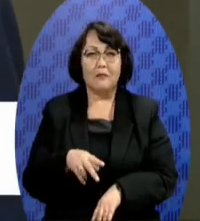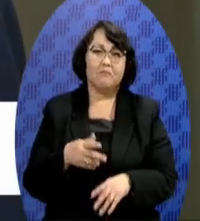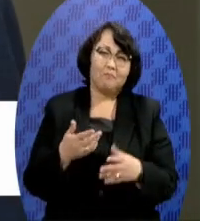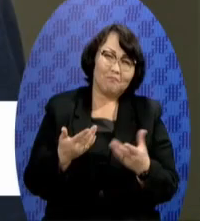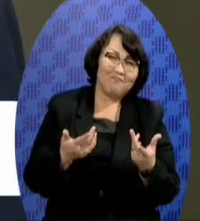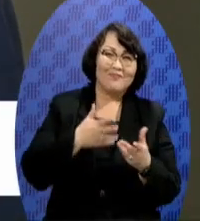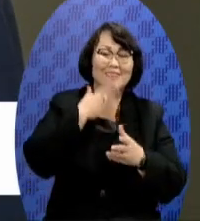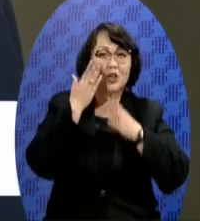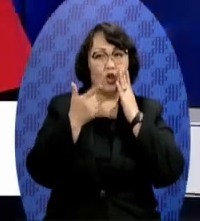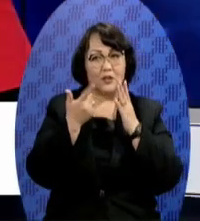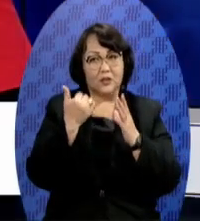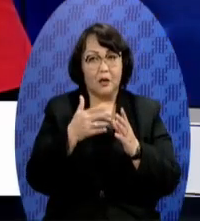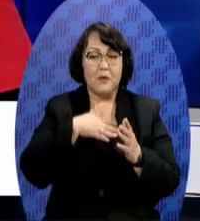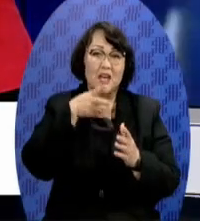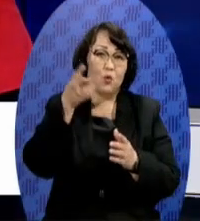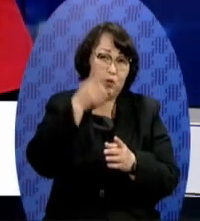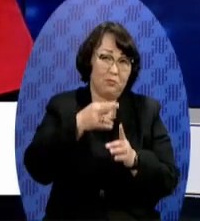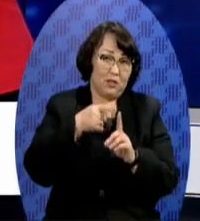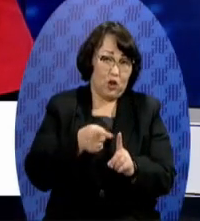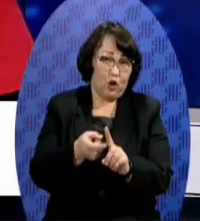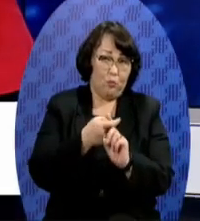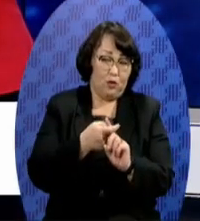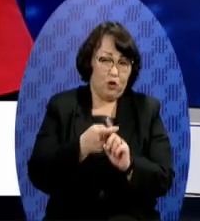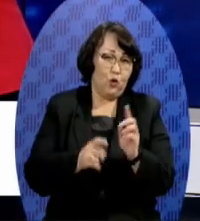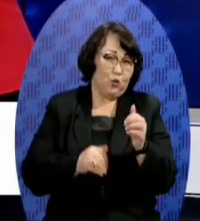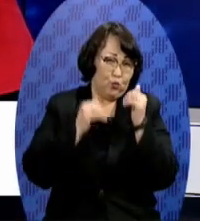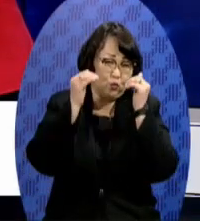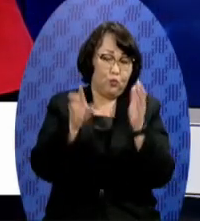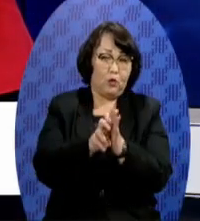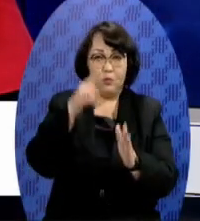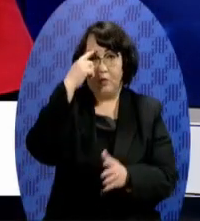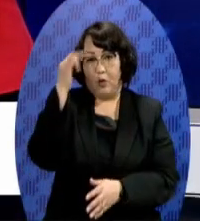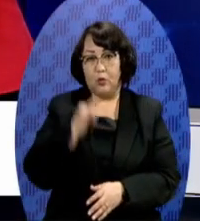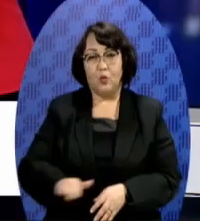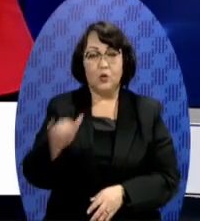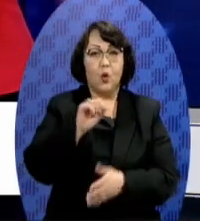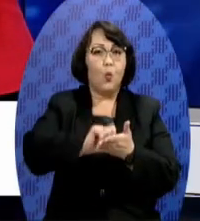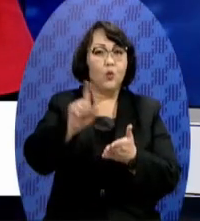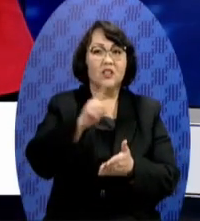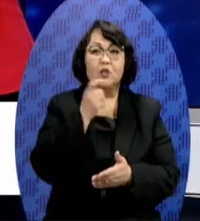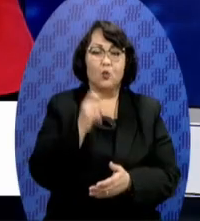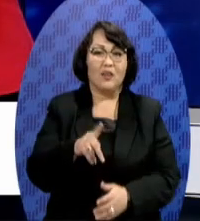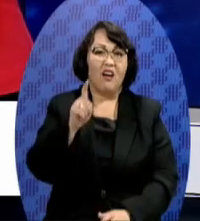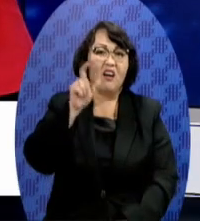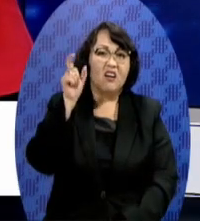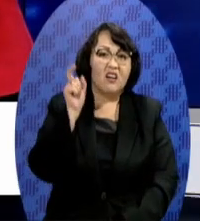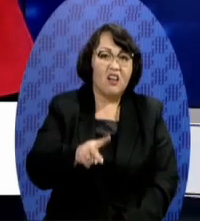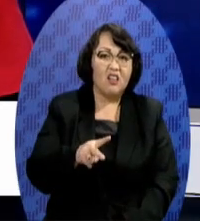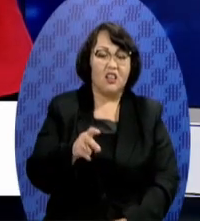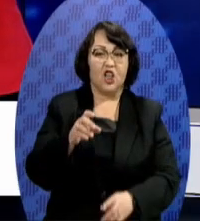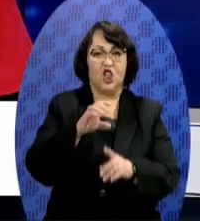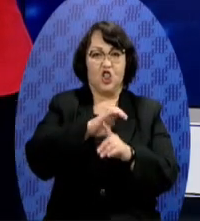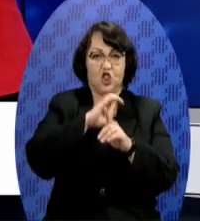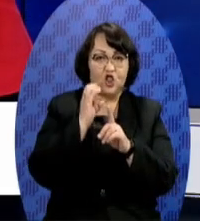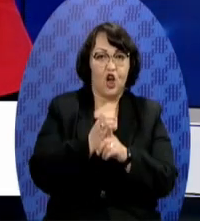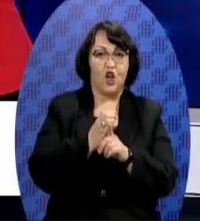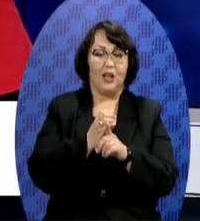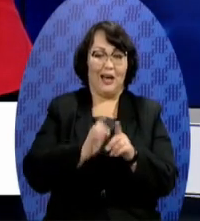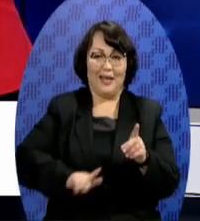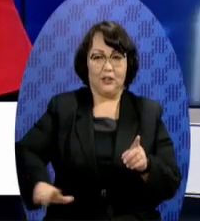бид нар хөгжүүлэх болцоо. Тэгэхээр монголчуудын үнэт зүйл бол хэл, соёл, газар нутаг тусгаар тогтнол юм а